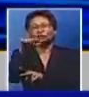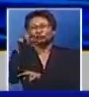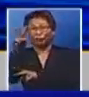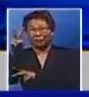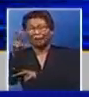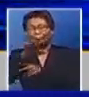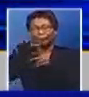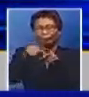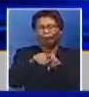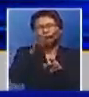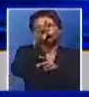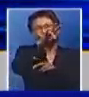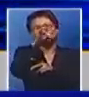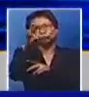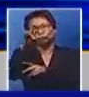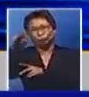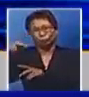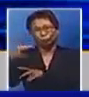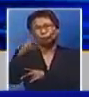FGV, membabitkan